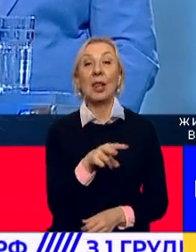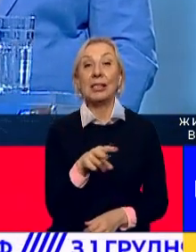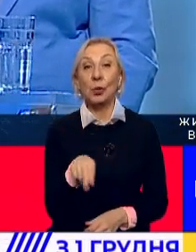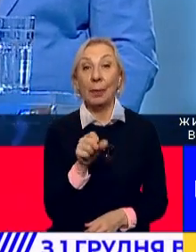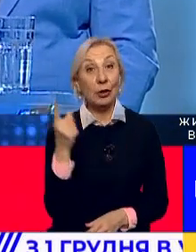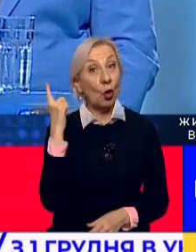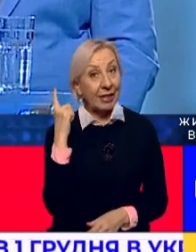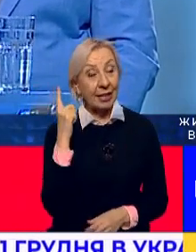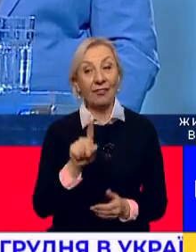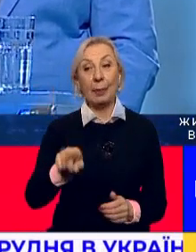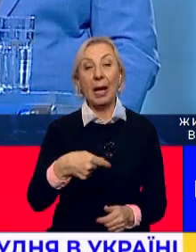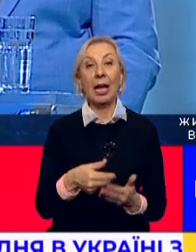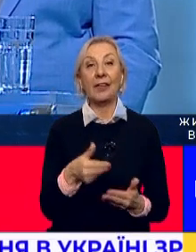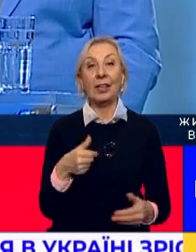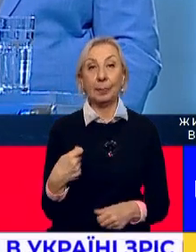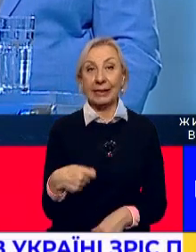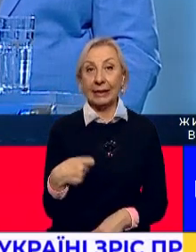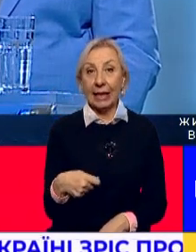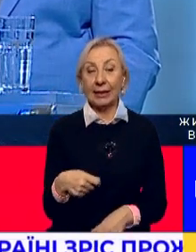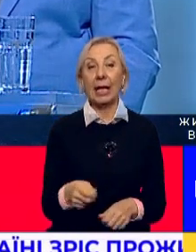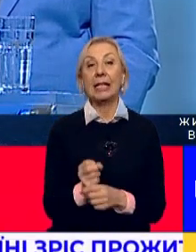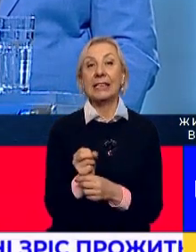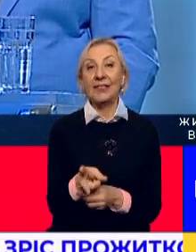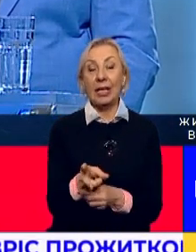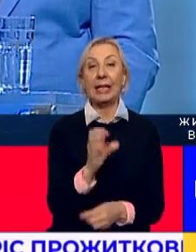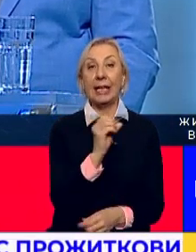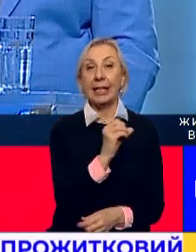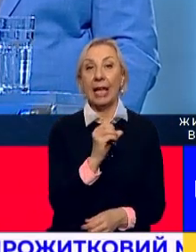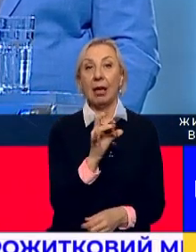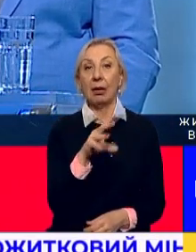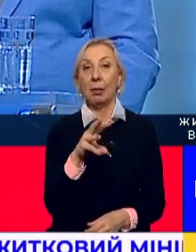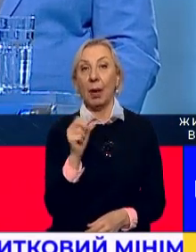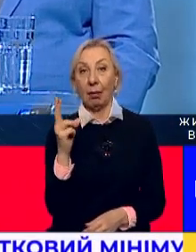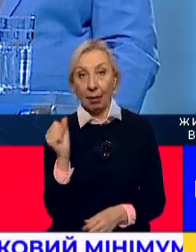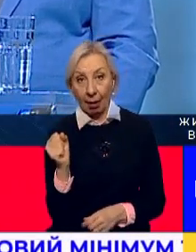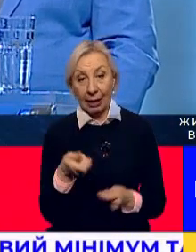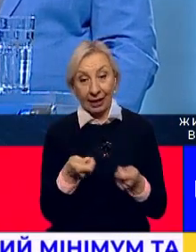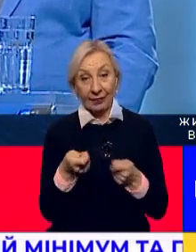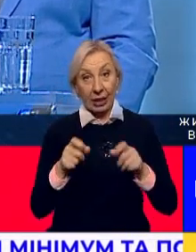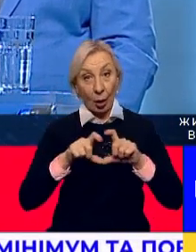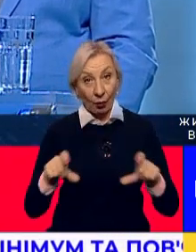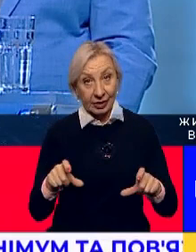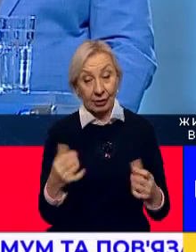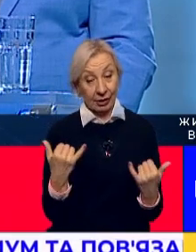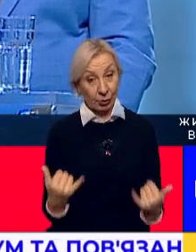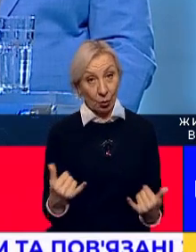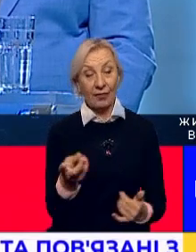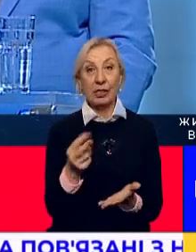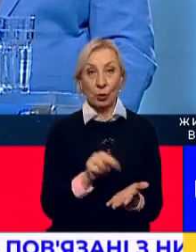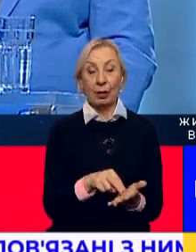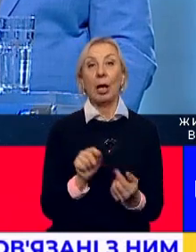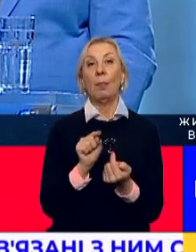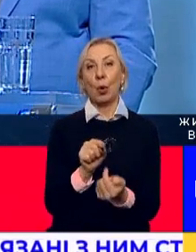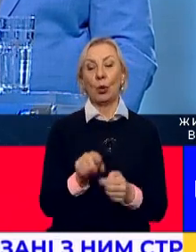митингарі вимагали від президента Зеленського звільнити Андрія Єрмака, керівника його офісу. І цього разу активісти виступають загалом